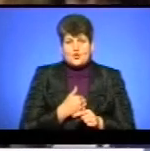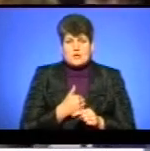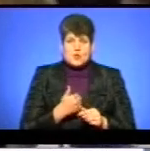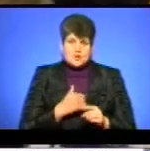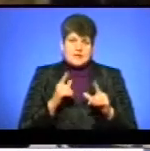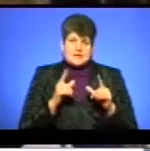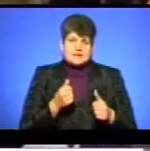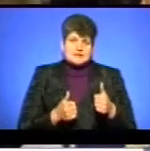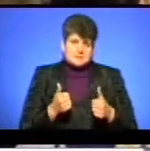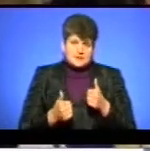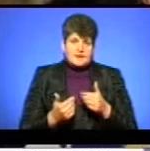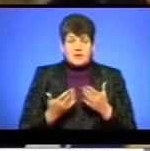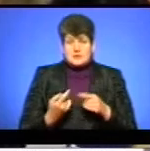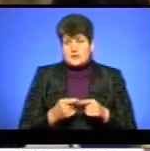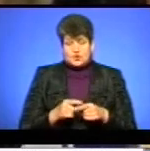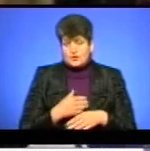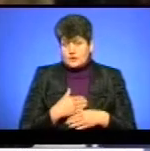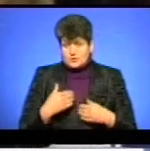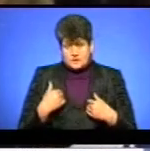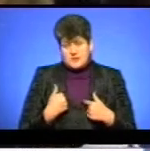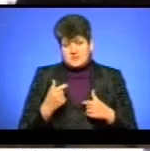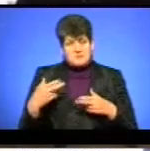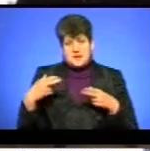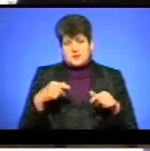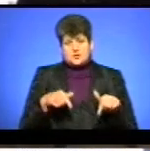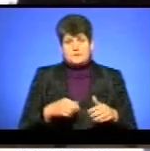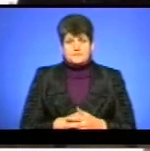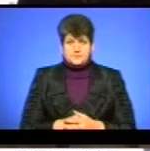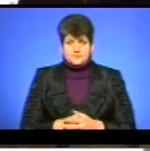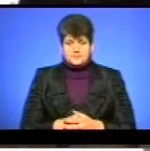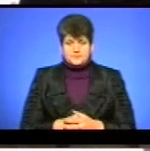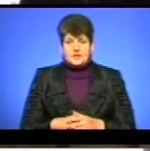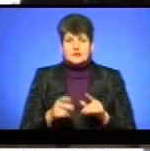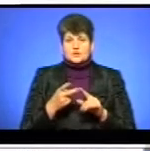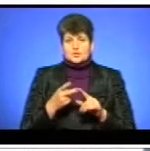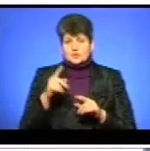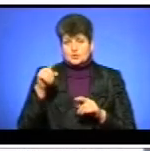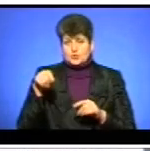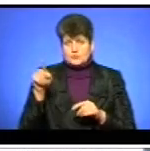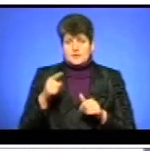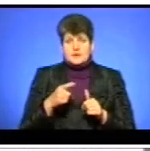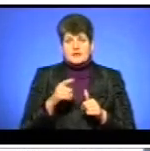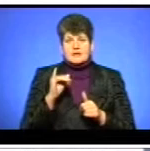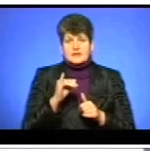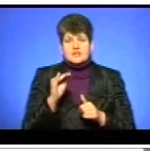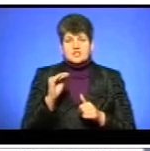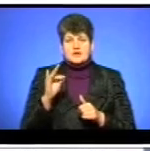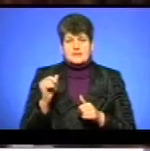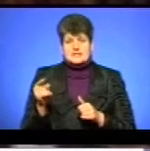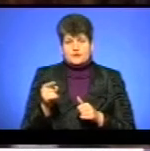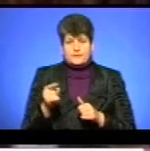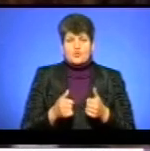на змагання. Якщо я би того не хотіла, то я б не приїхала сюди. Під другим номером виступає Ірина Жеребецька з Тернополя.